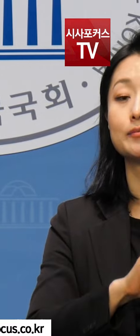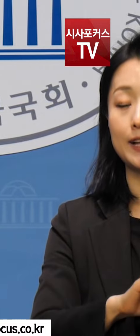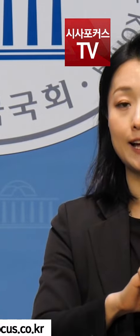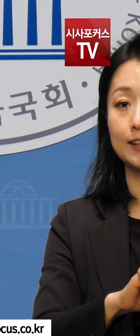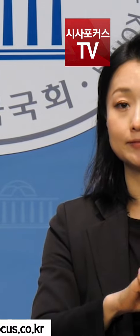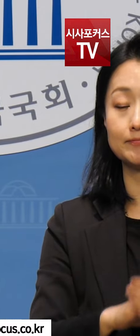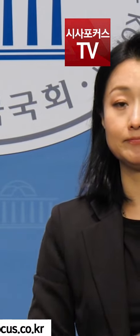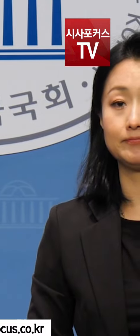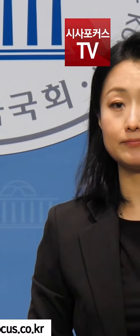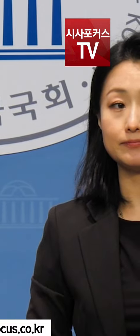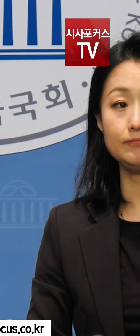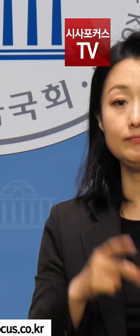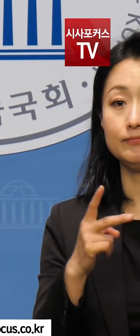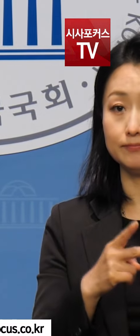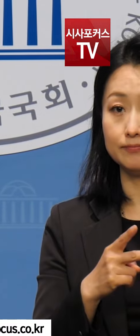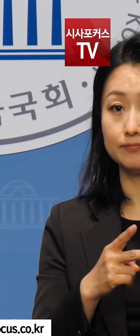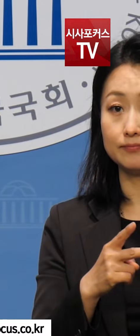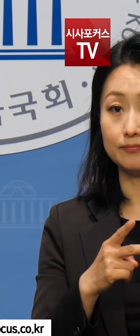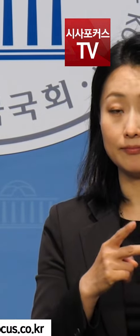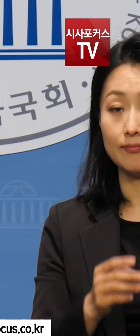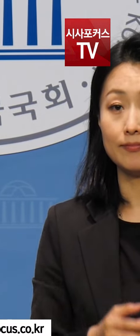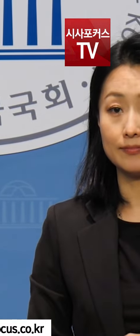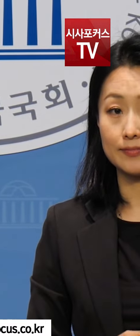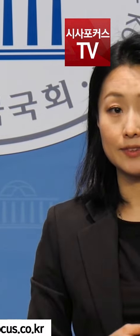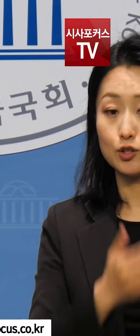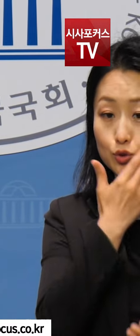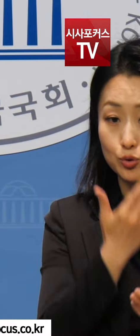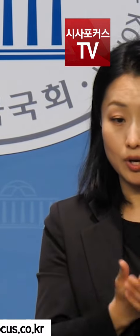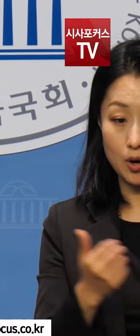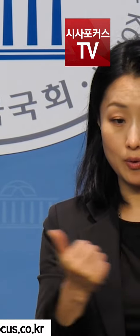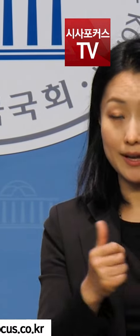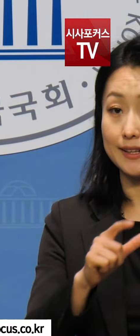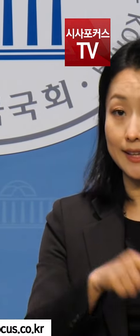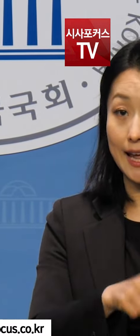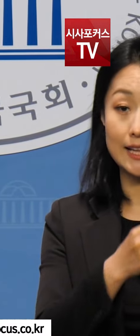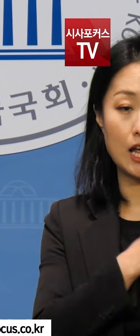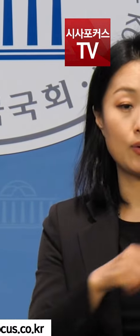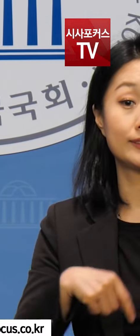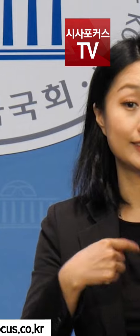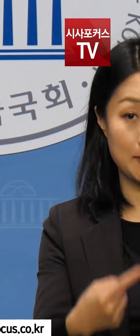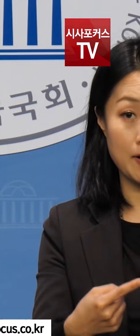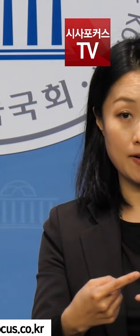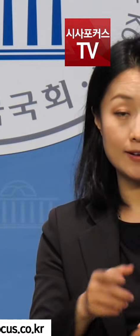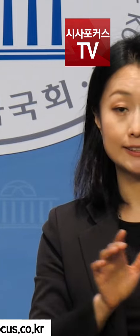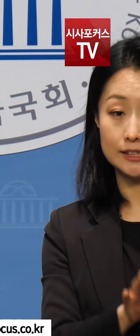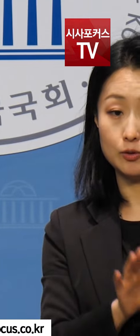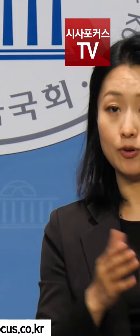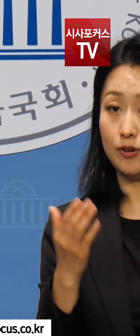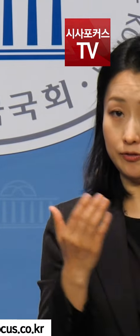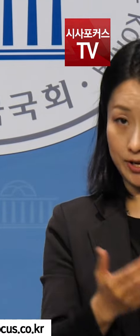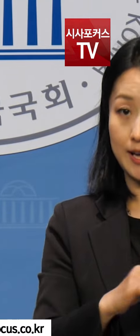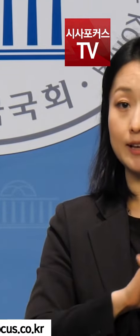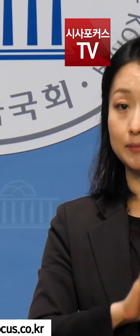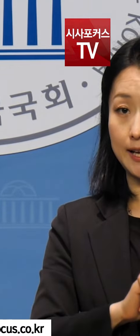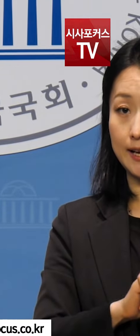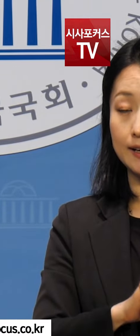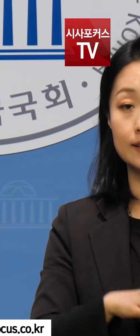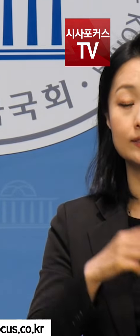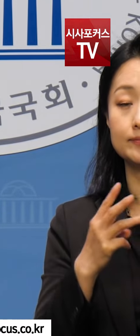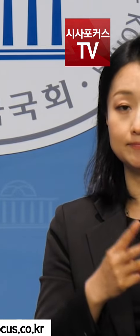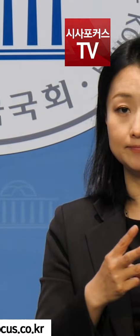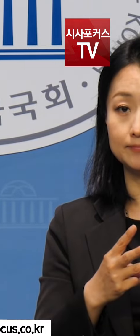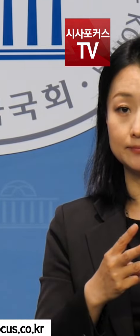지원하겠습니다. 둘째, 도당의 중요한 의사결정에 당원의 참여를 적극 보장하겠습니다.